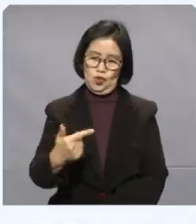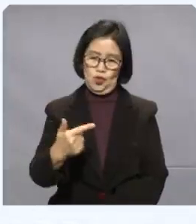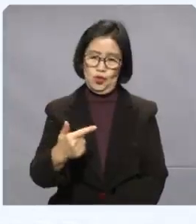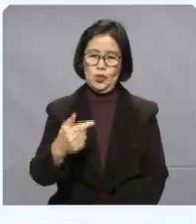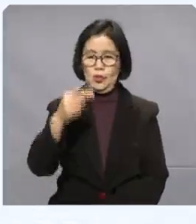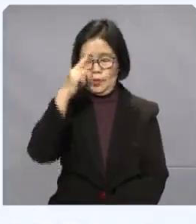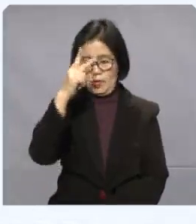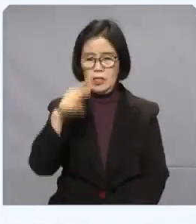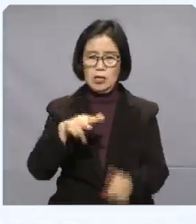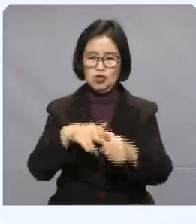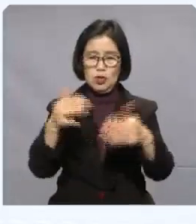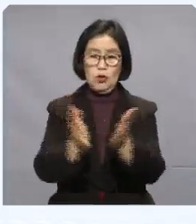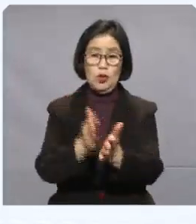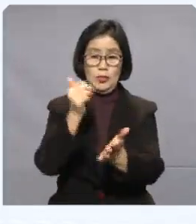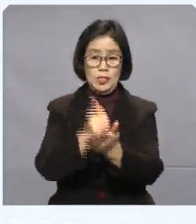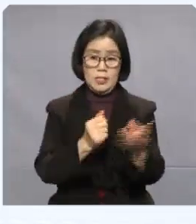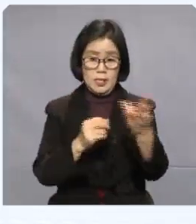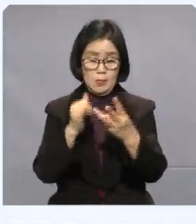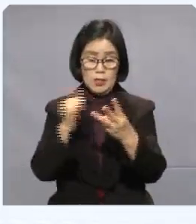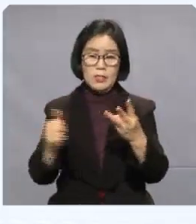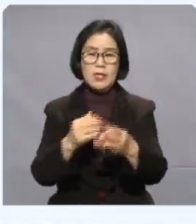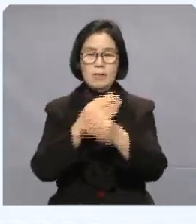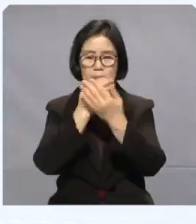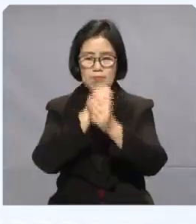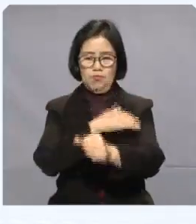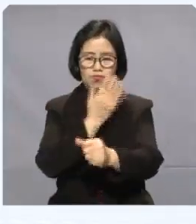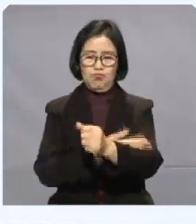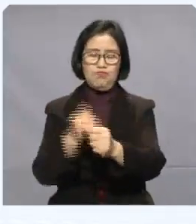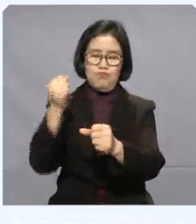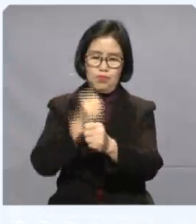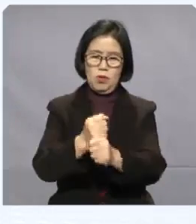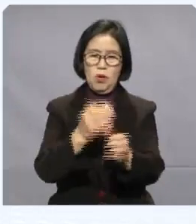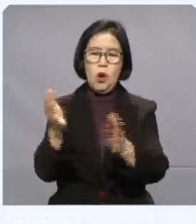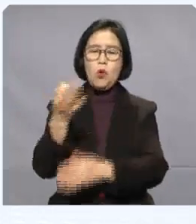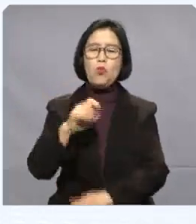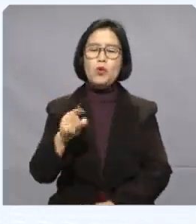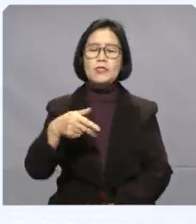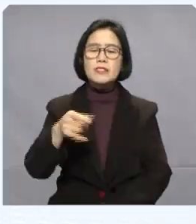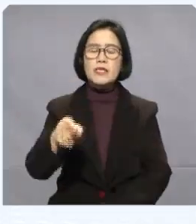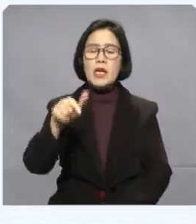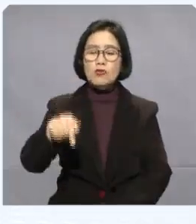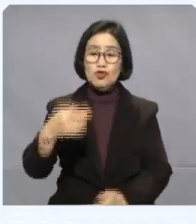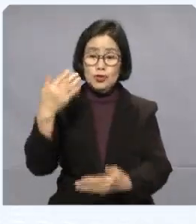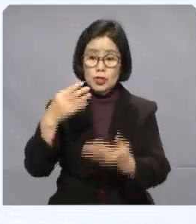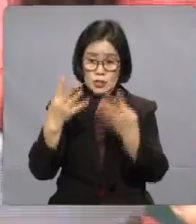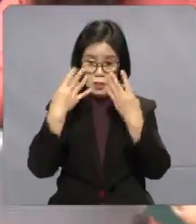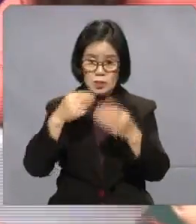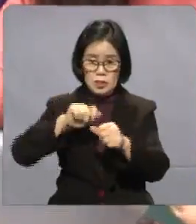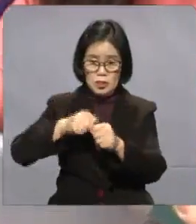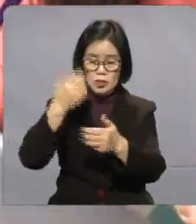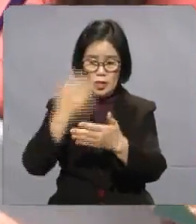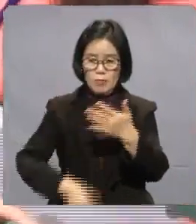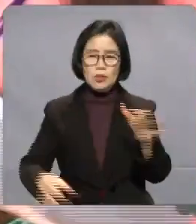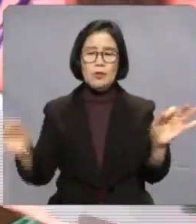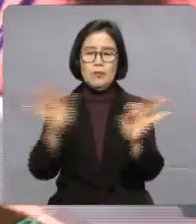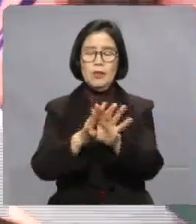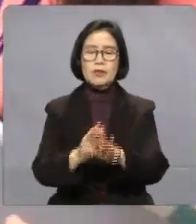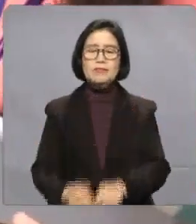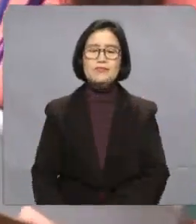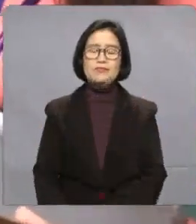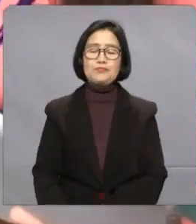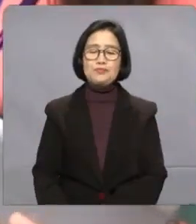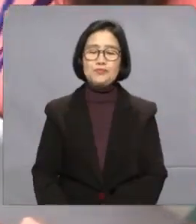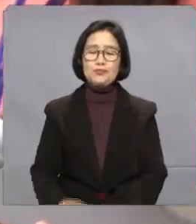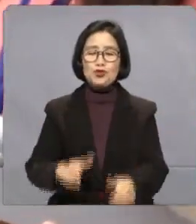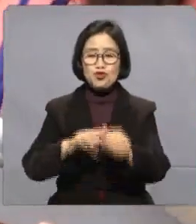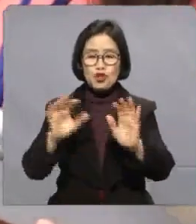정부 국정원장 3인방 등이 복권됐고 원세훈 전 국정원장은 잔영이 감형됐습니다. 국정원 불법